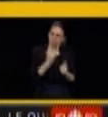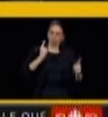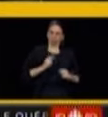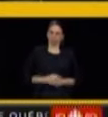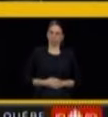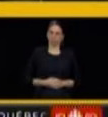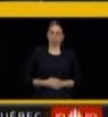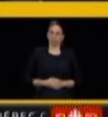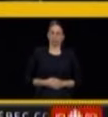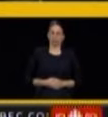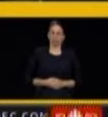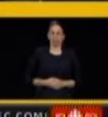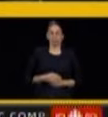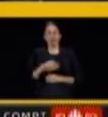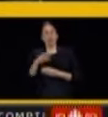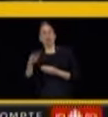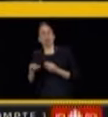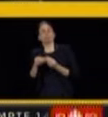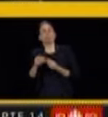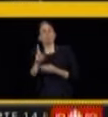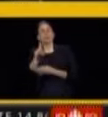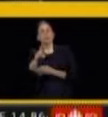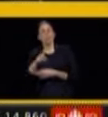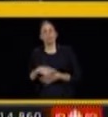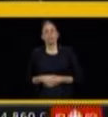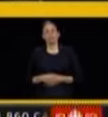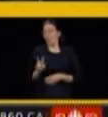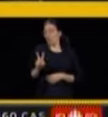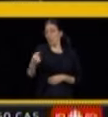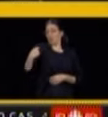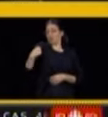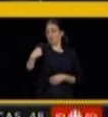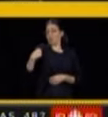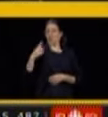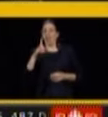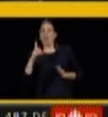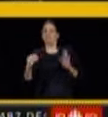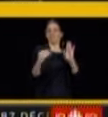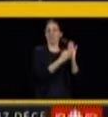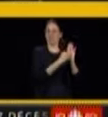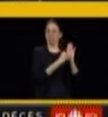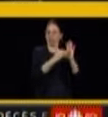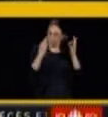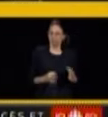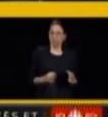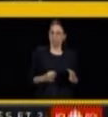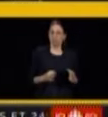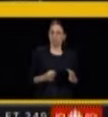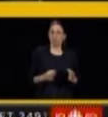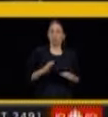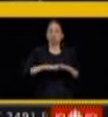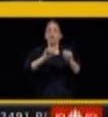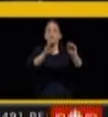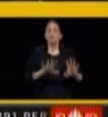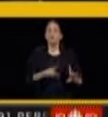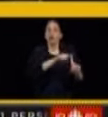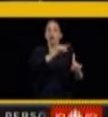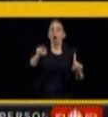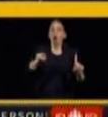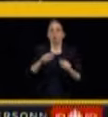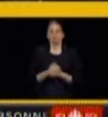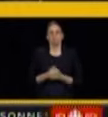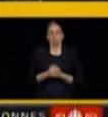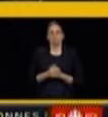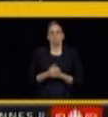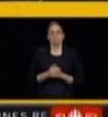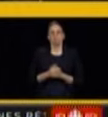des enseignants, il y a eu le décret vendredi. Les cégeps attendent la fameuse liste des CIUS pour savoir c'est quoi